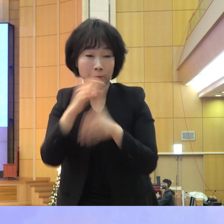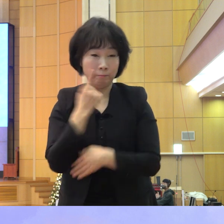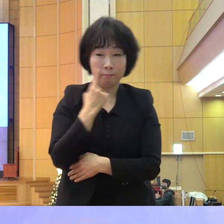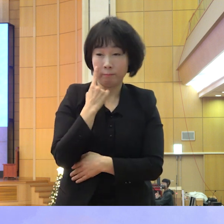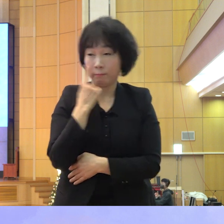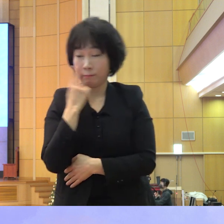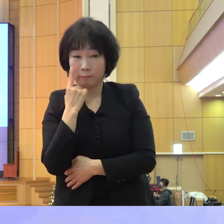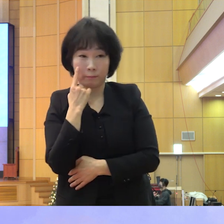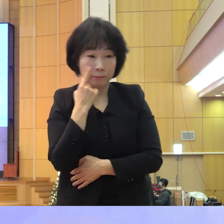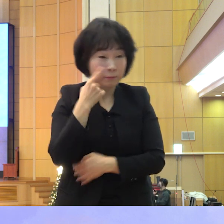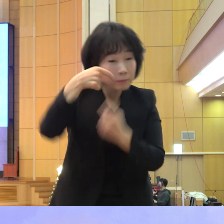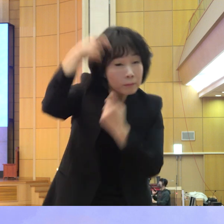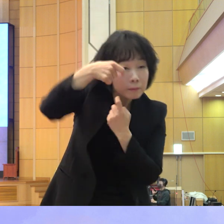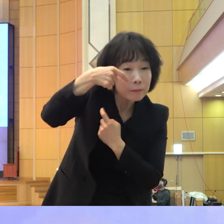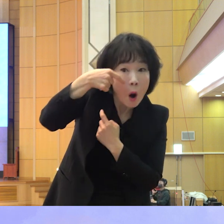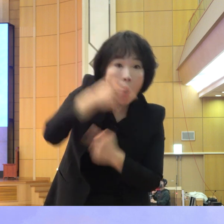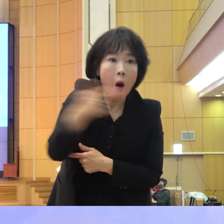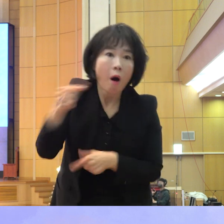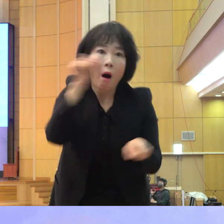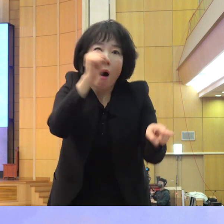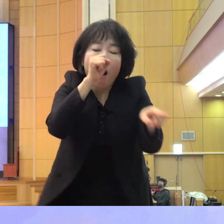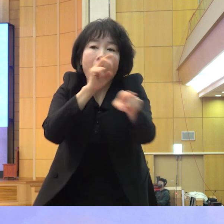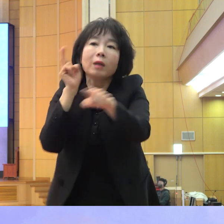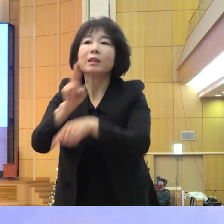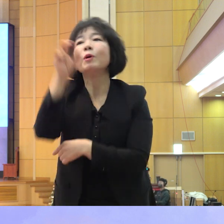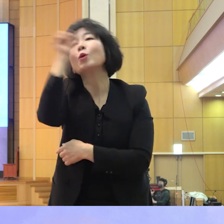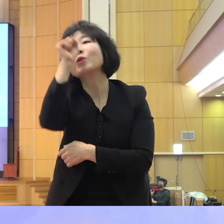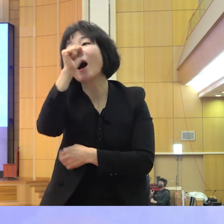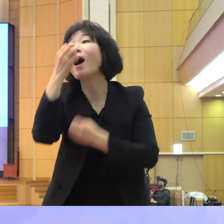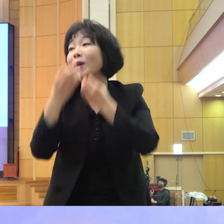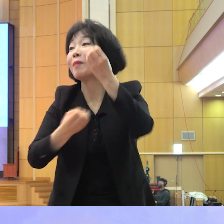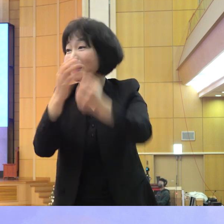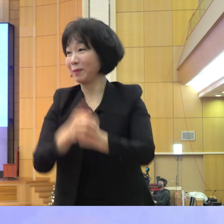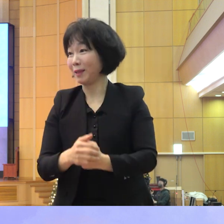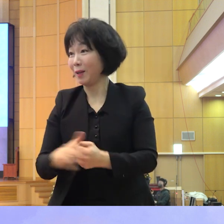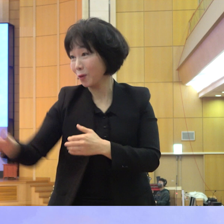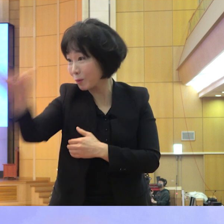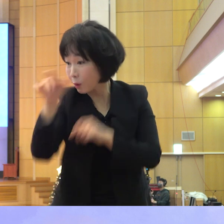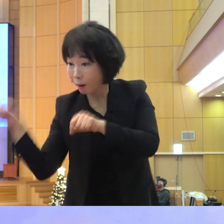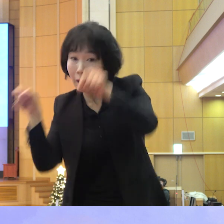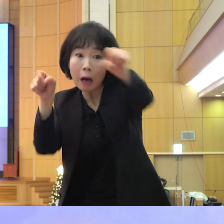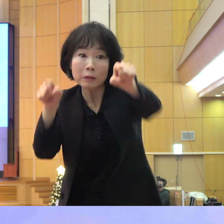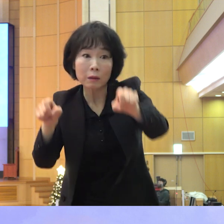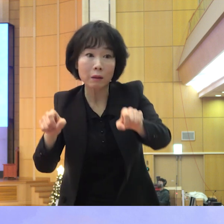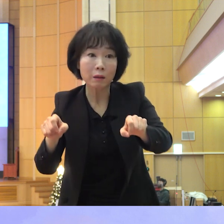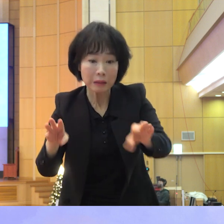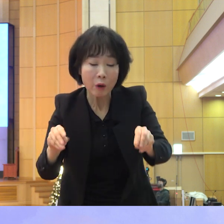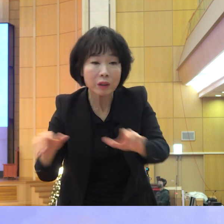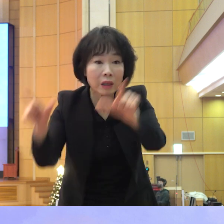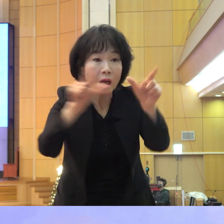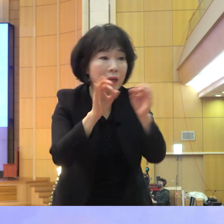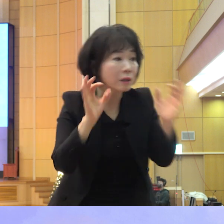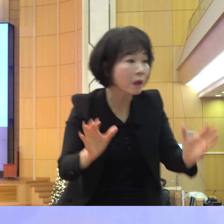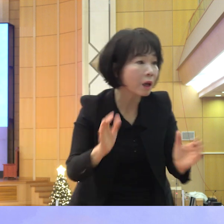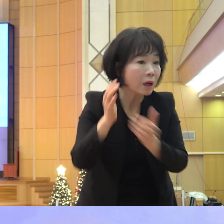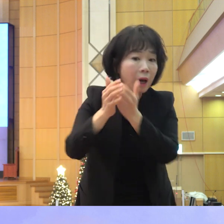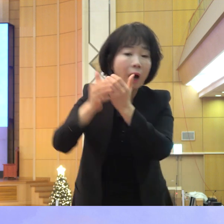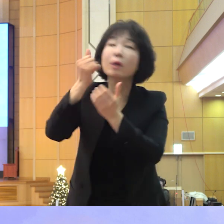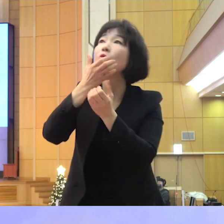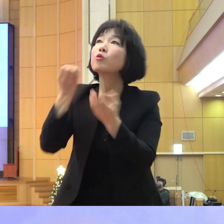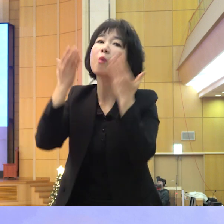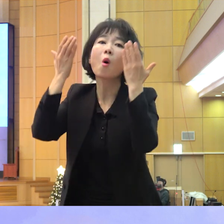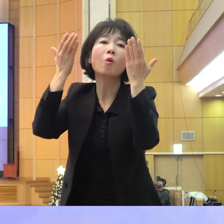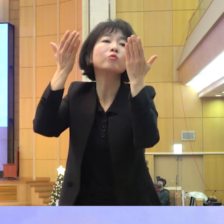너무너무 좋았더라, 심히 좋았더라. 여러분도 여러분이 이 땅에 살면서 하나님께서